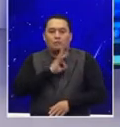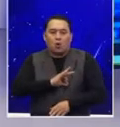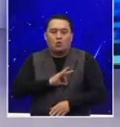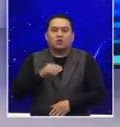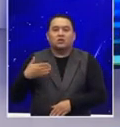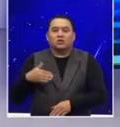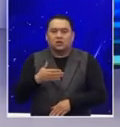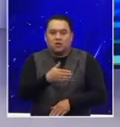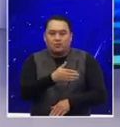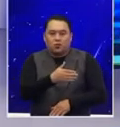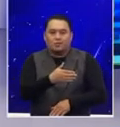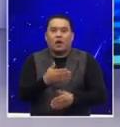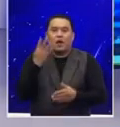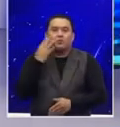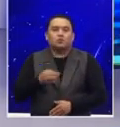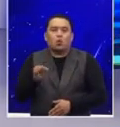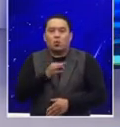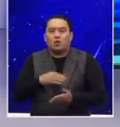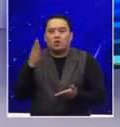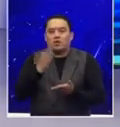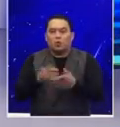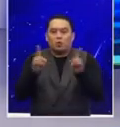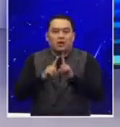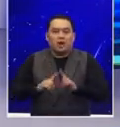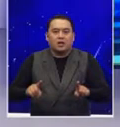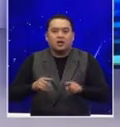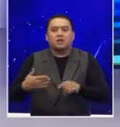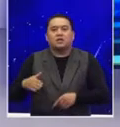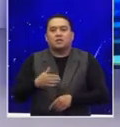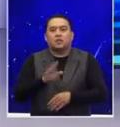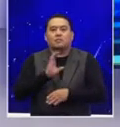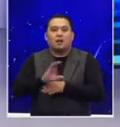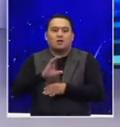белками и витаминами рыбу. В Алматинской области действует уникальный